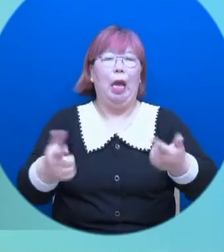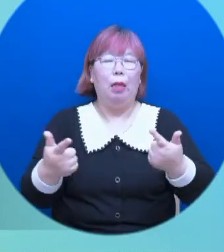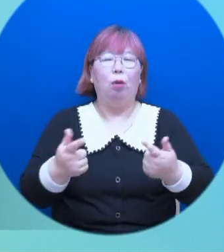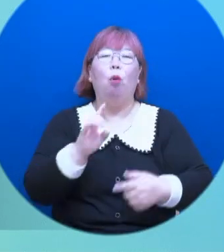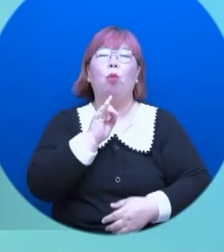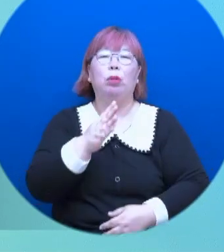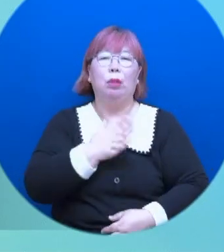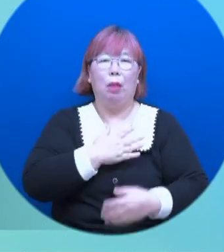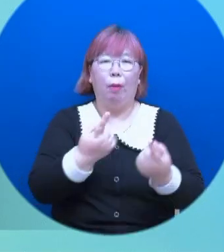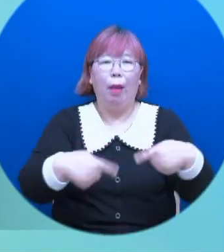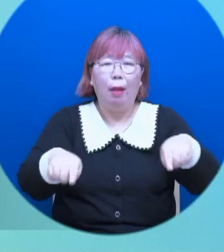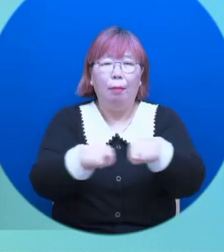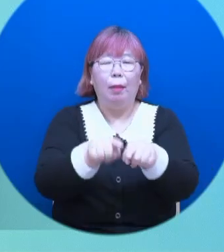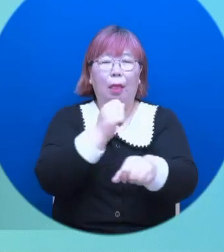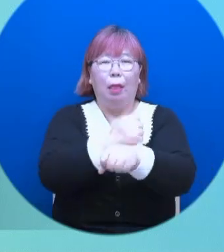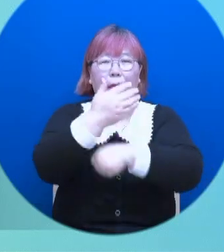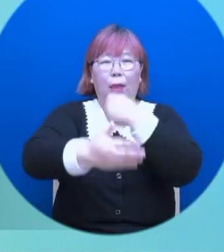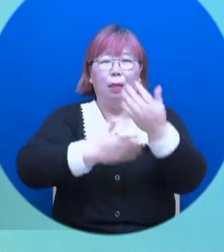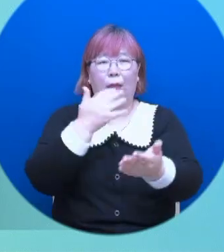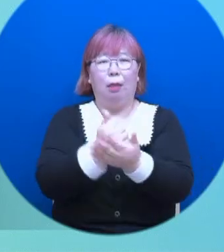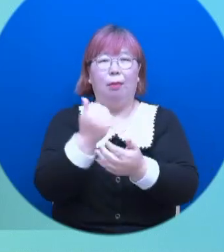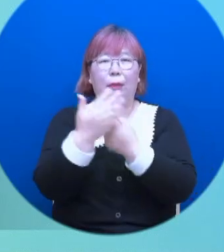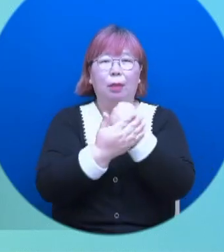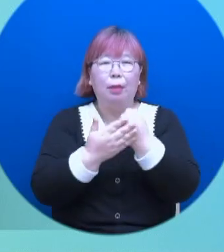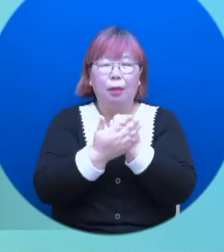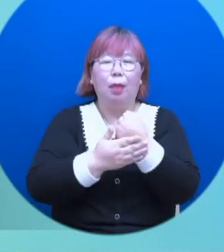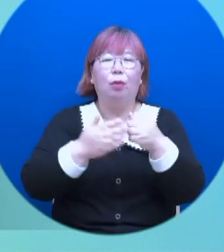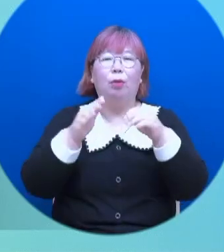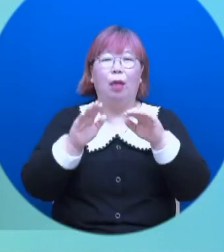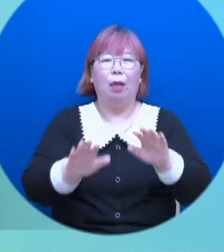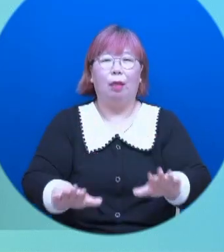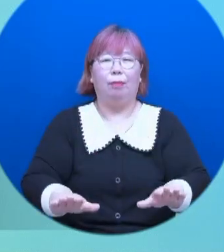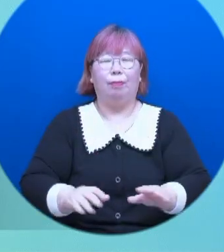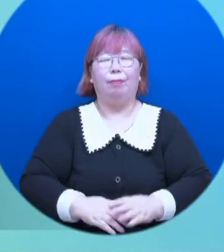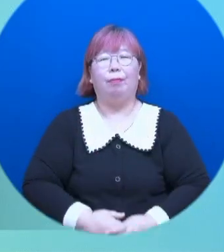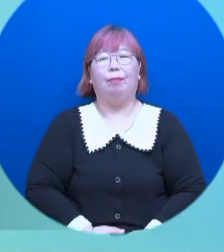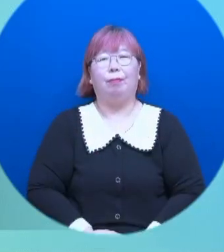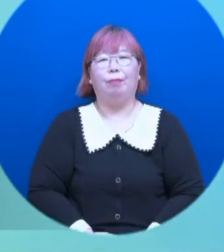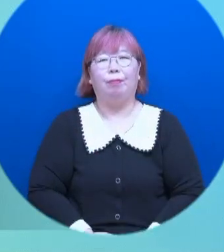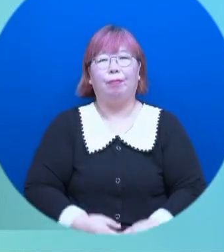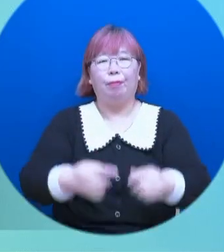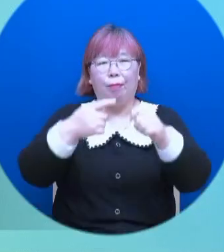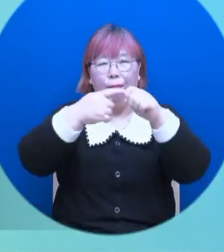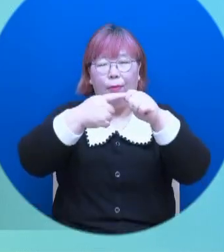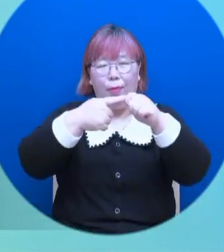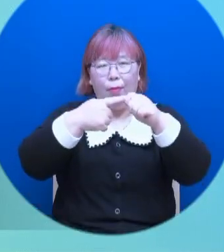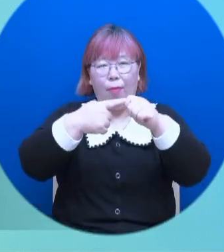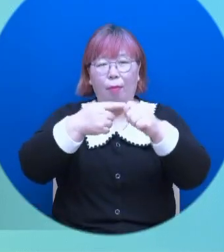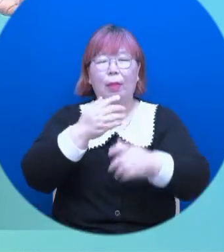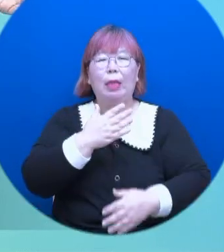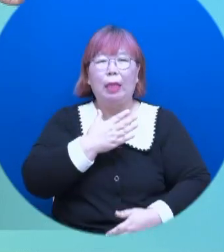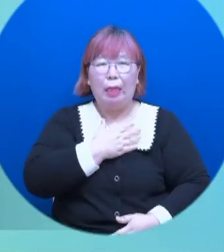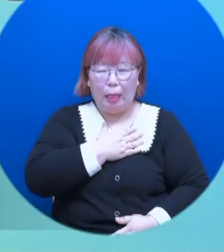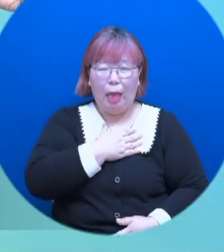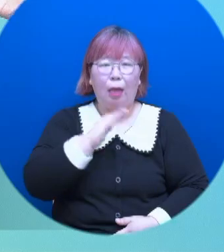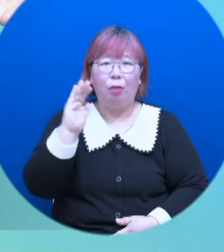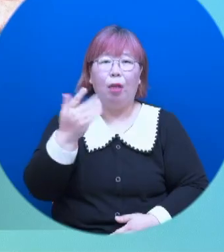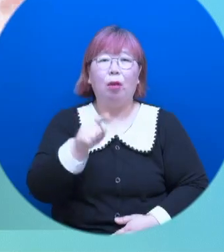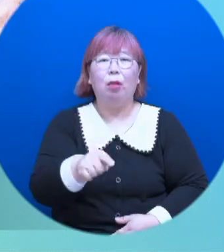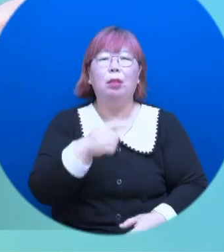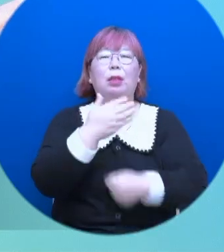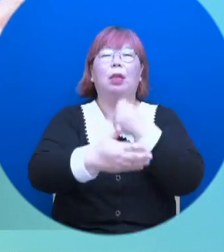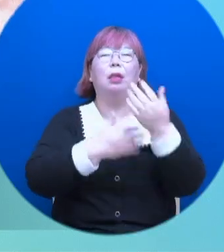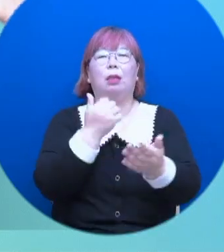함께 하신 하나님의 은혜로라. 첫 번째 뭐라고 말합니까? 나의 나된 것이